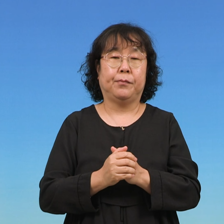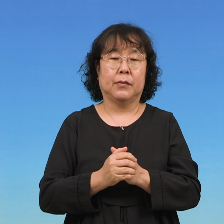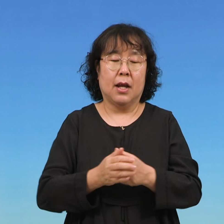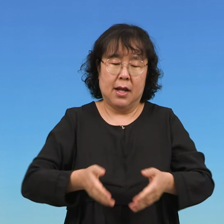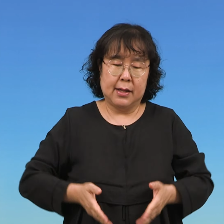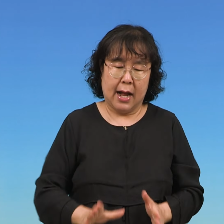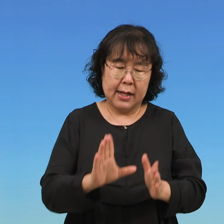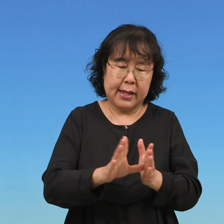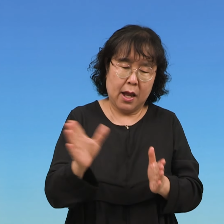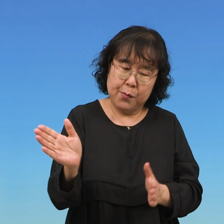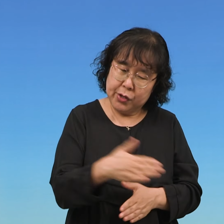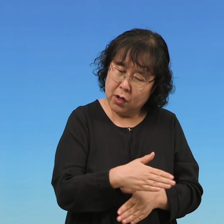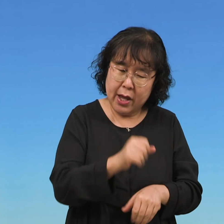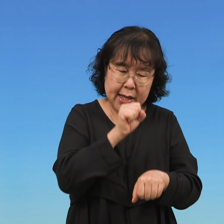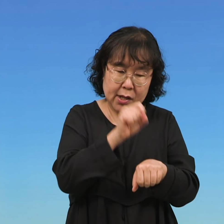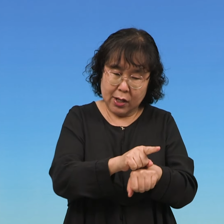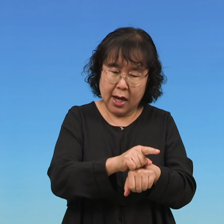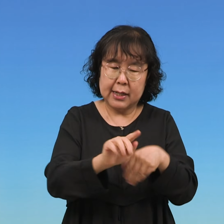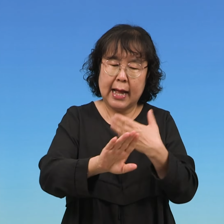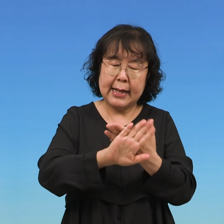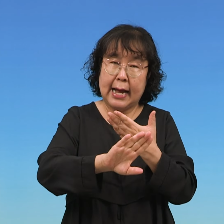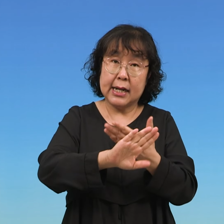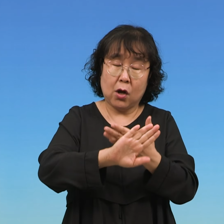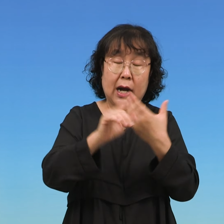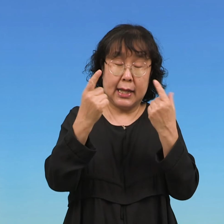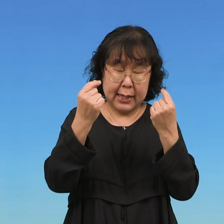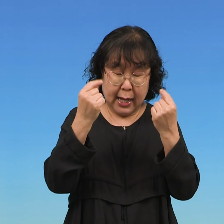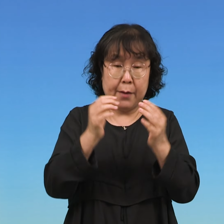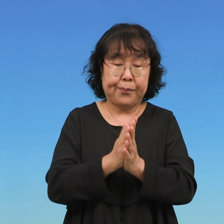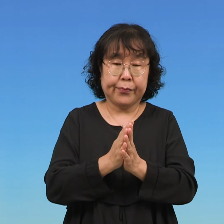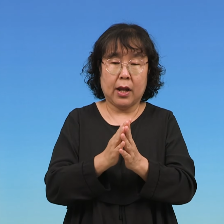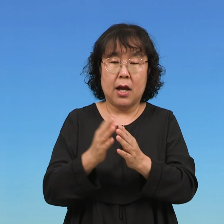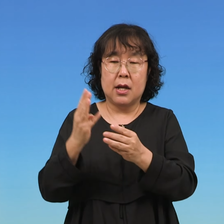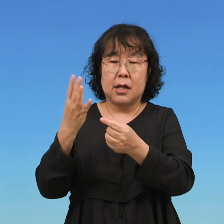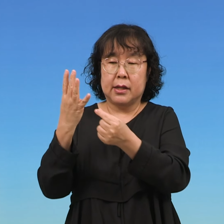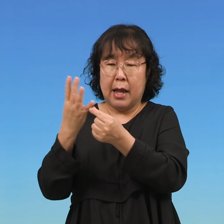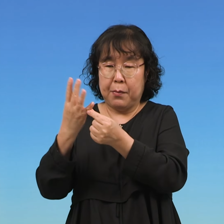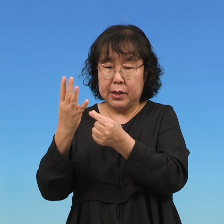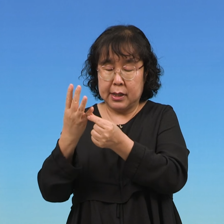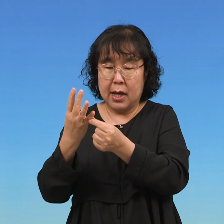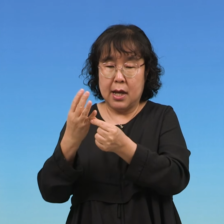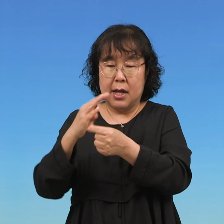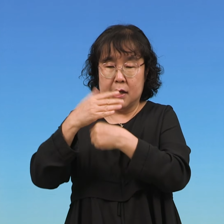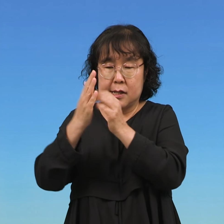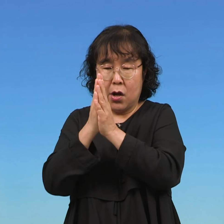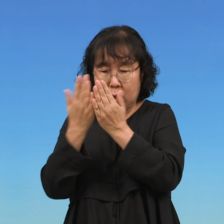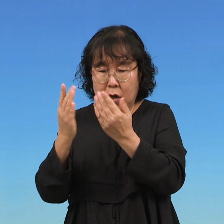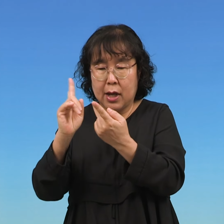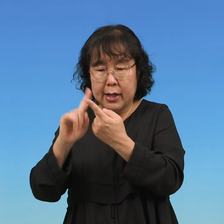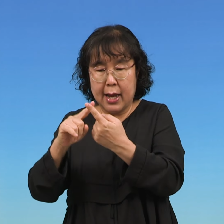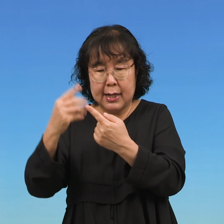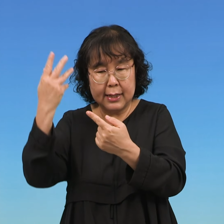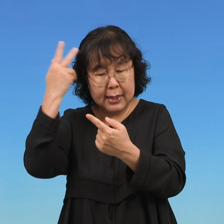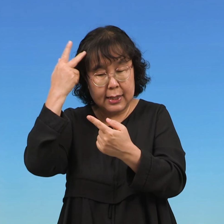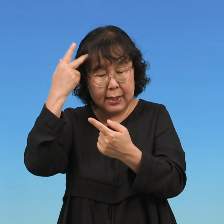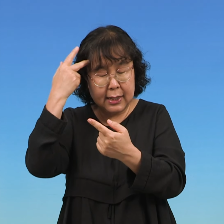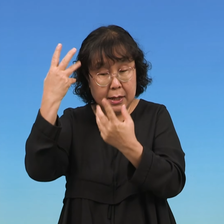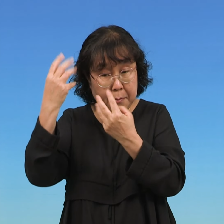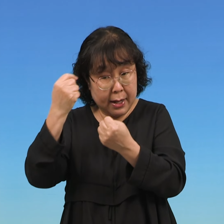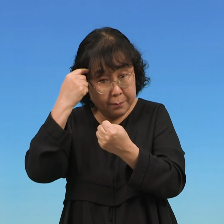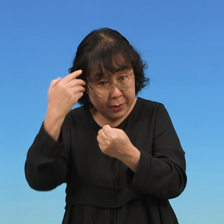진취적인 것 같지 않음 그다음 질문 이분은 성경 지식이 풍부합니까 대답 꽤 알고